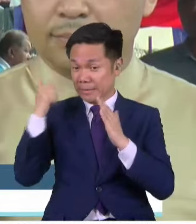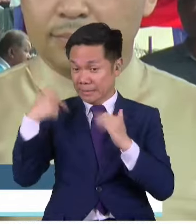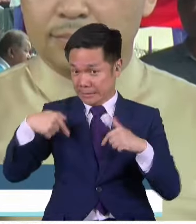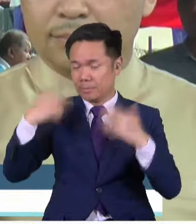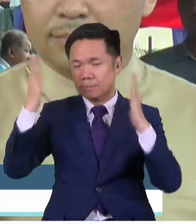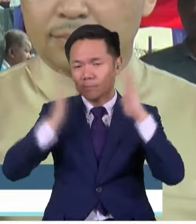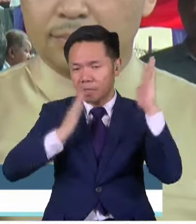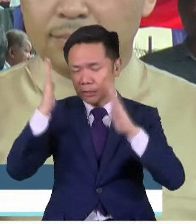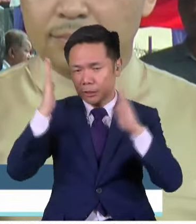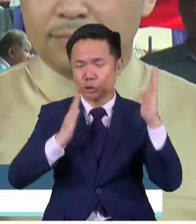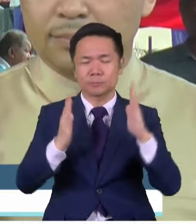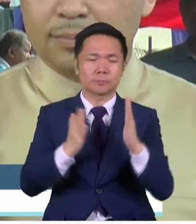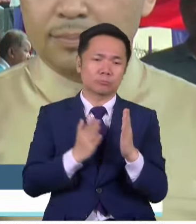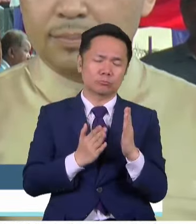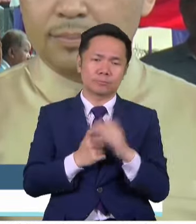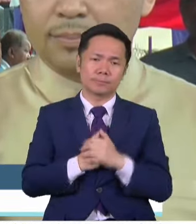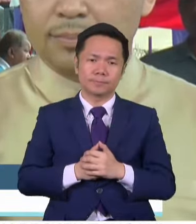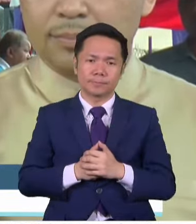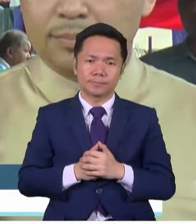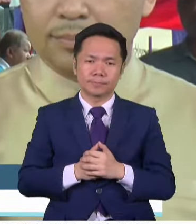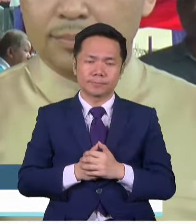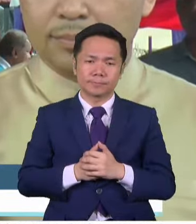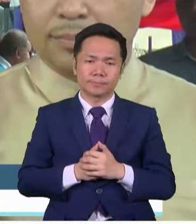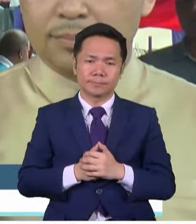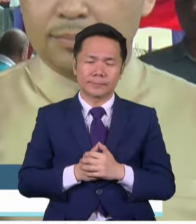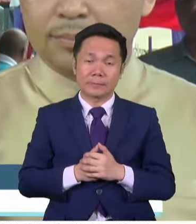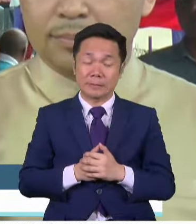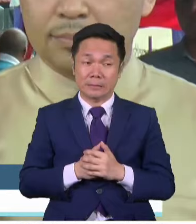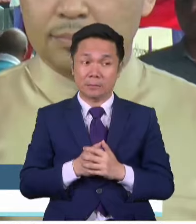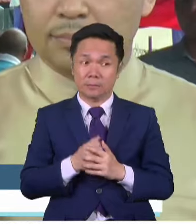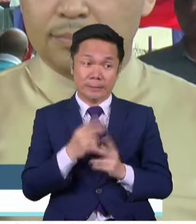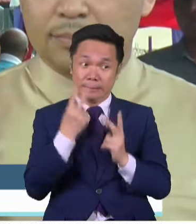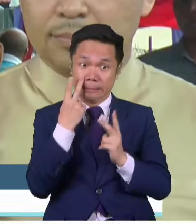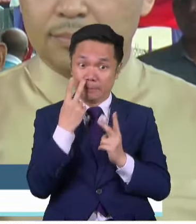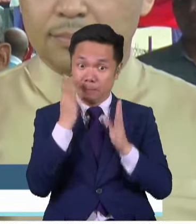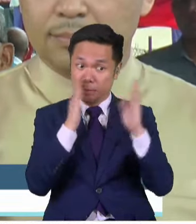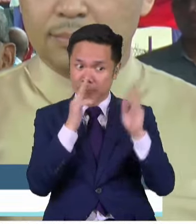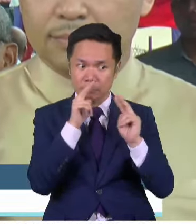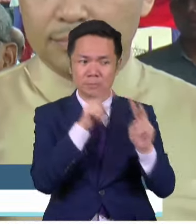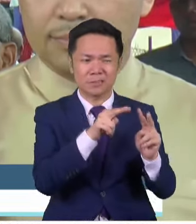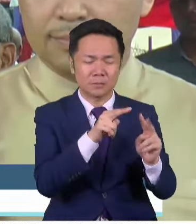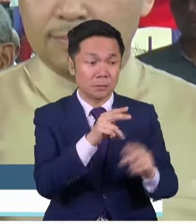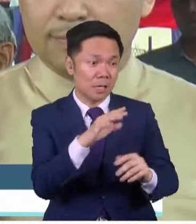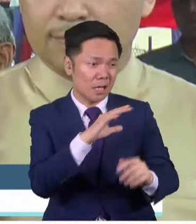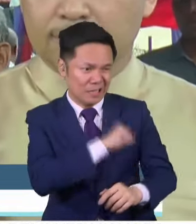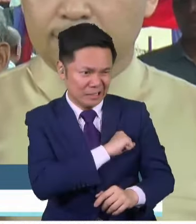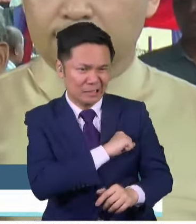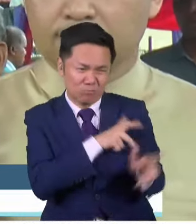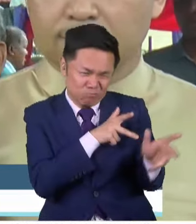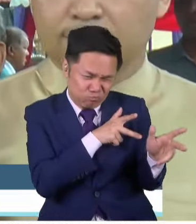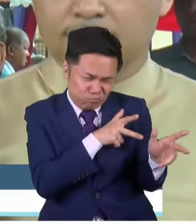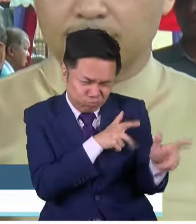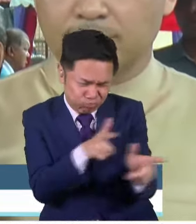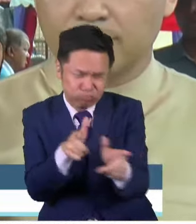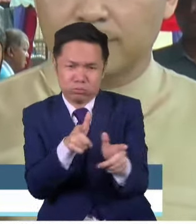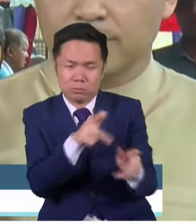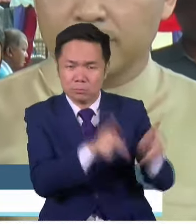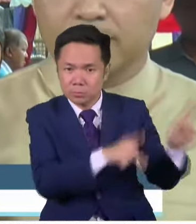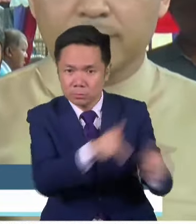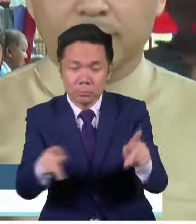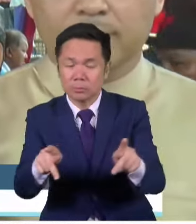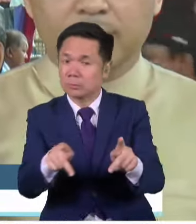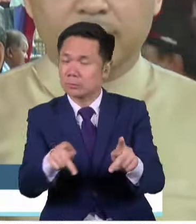Malaysia yang telah pun melihat kekejaman di Gaza ini sebagai satu genosde pembunuhan beramai-ramai